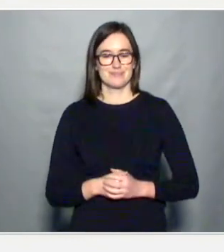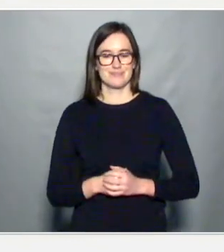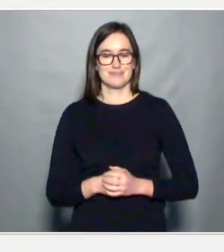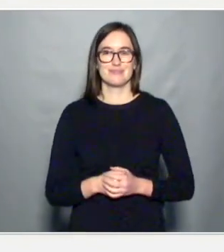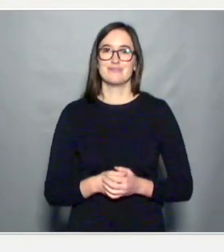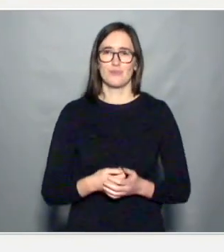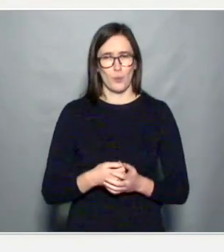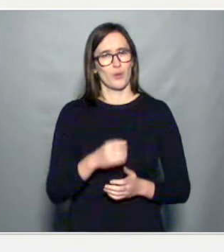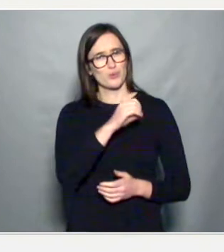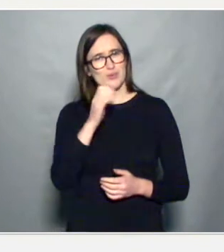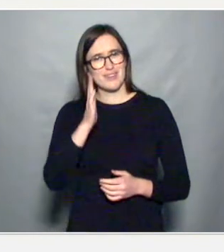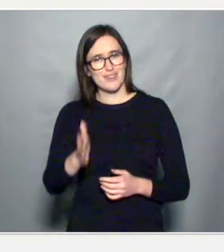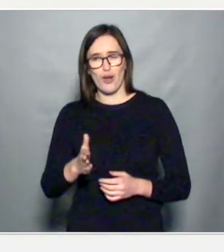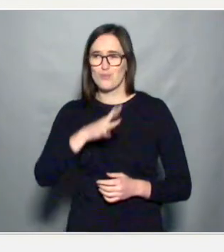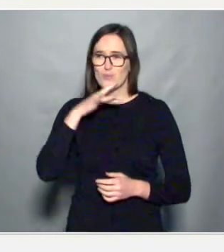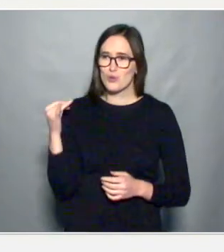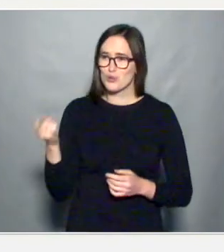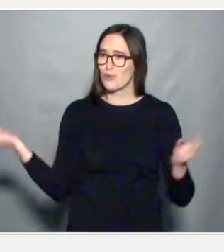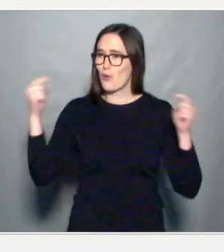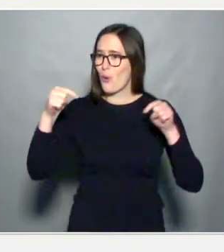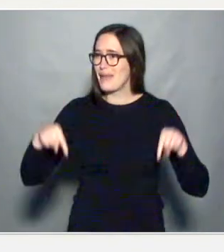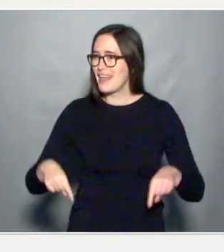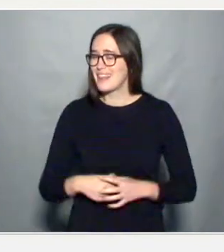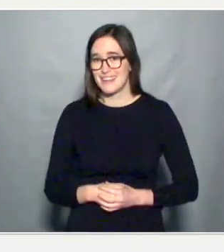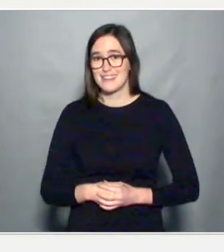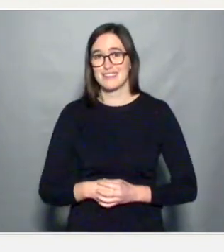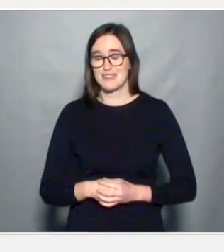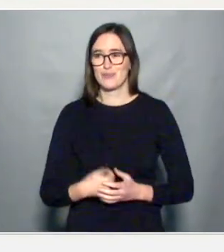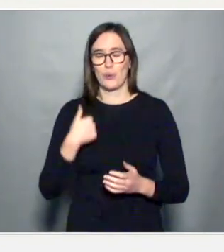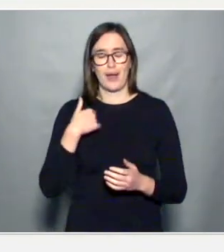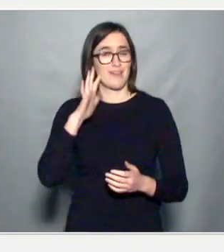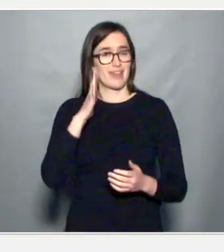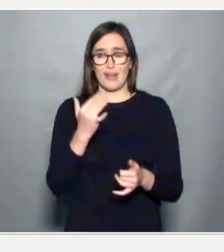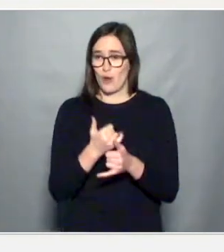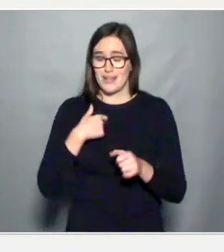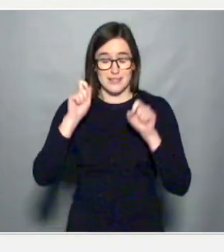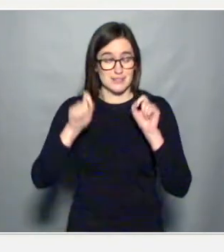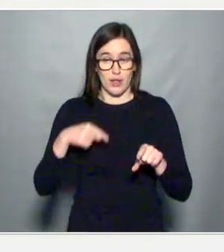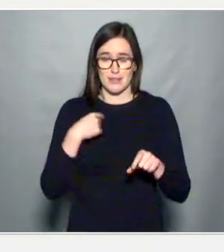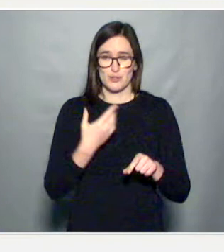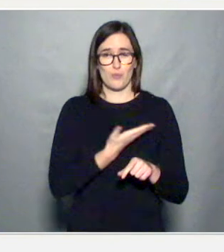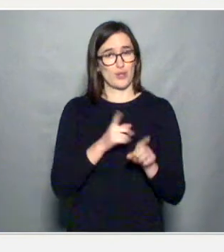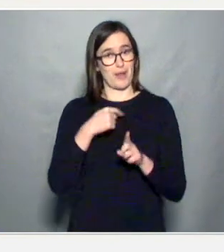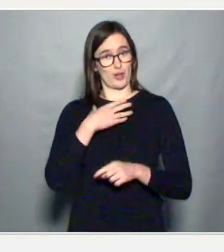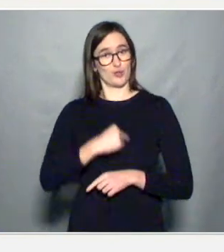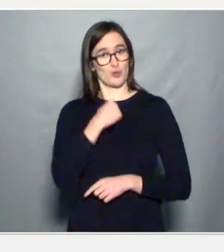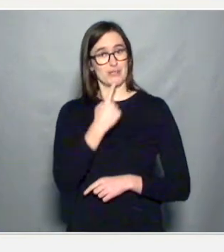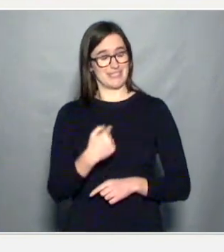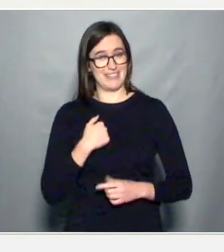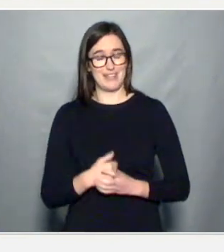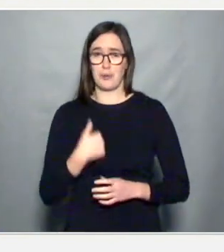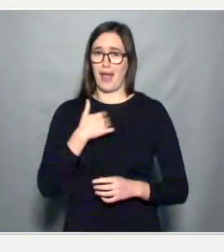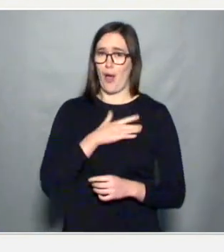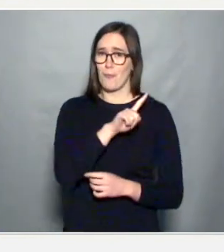Takk snälla, det är jätteroligt att vara här. Jag vet inte var jag ska börja. Det är så mycket som jag skulle vilja säga och så har jag bara